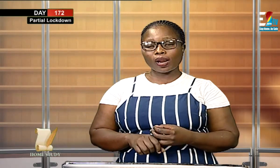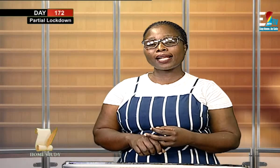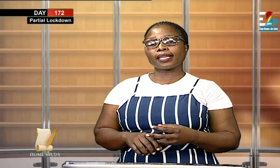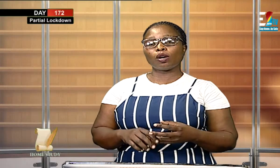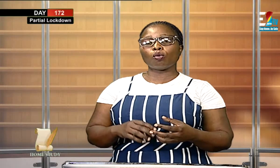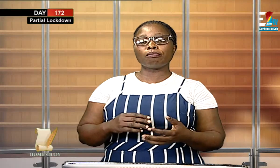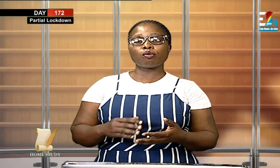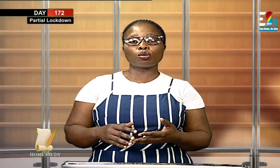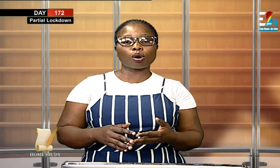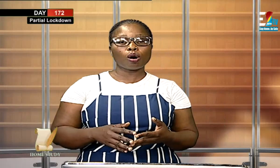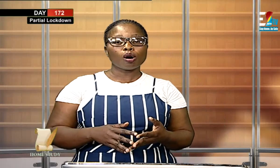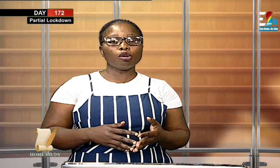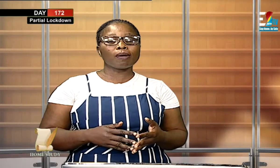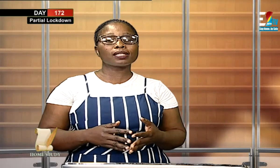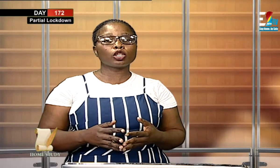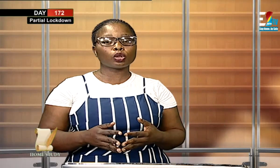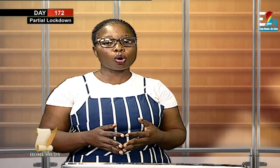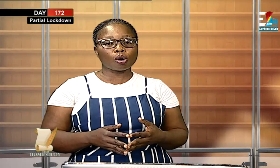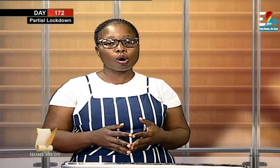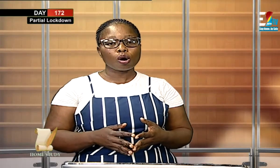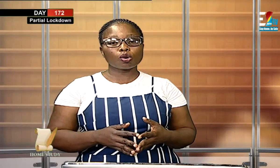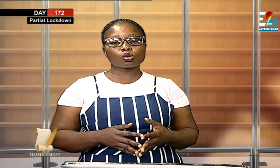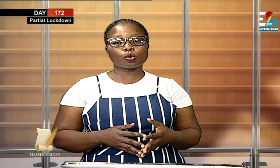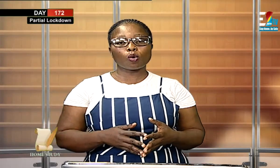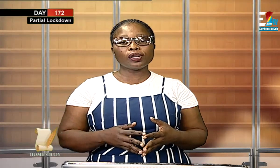mfundzi ulandzele umbuto noma